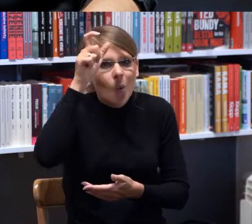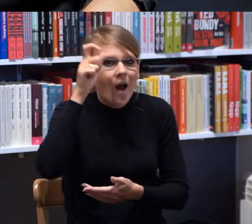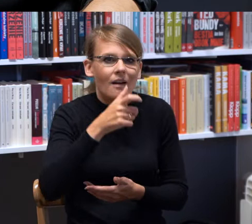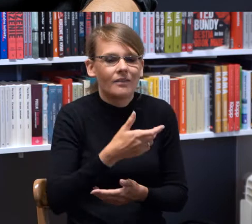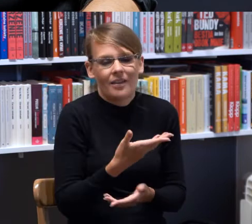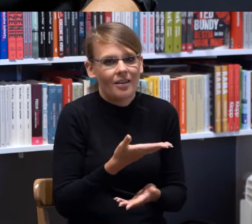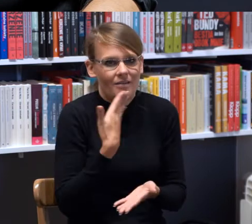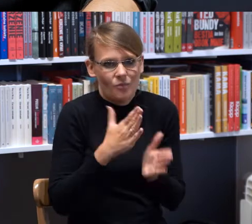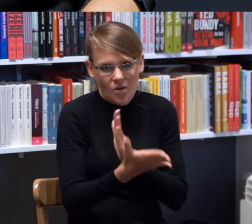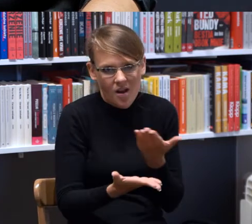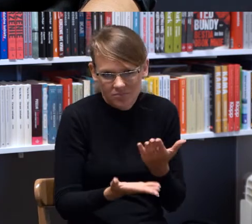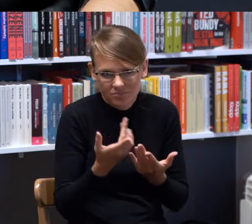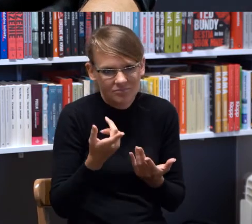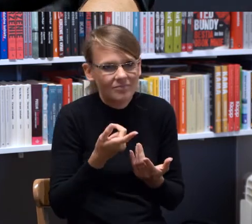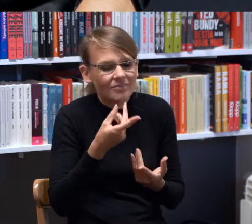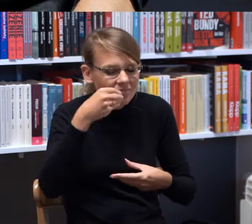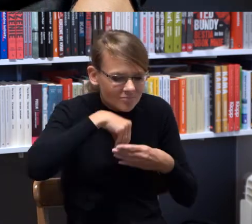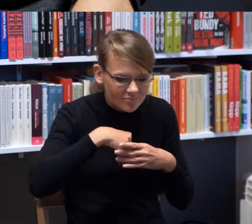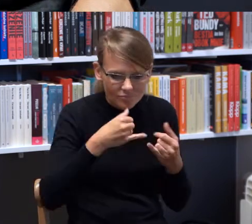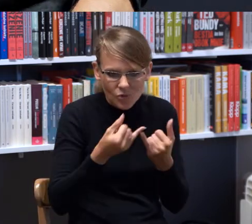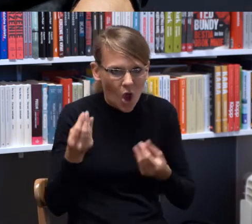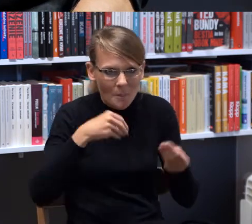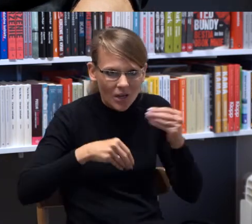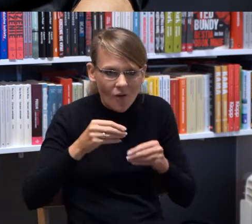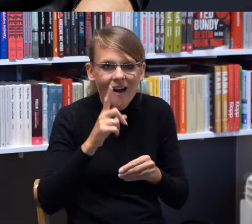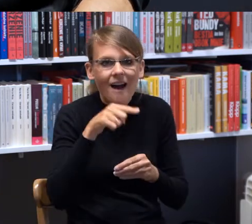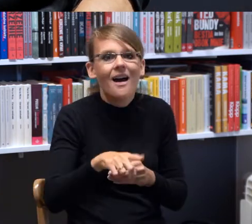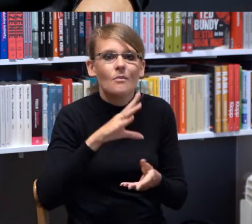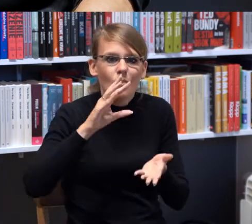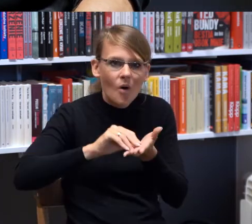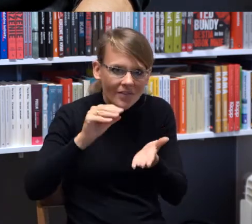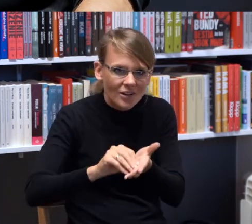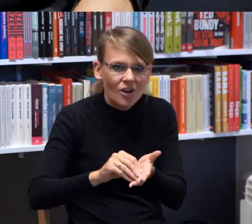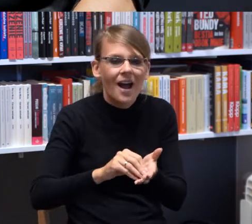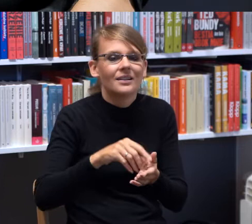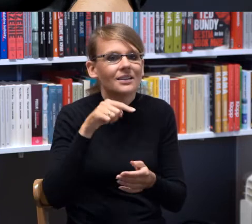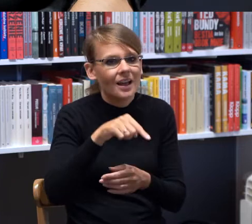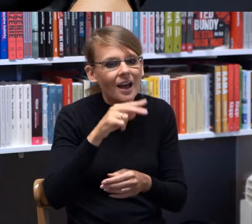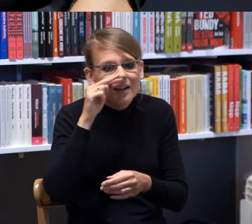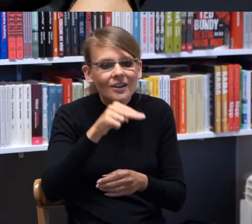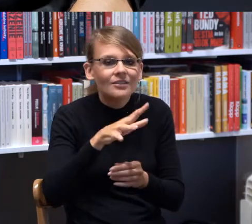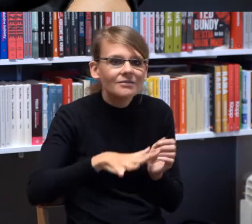się, że powtarzanie tego i wchodzenie w tej strefę szarości jest jakieś